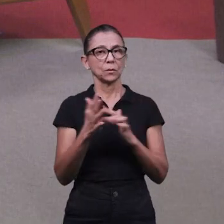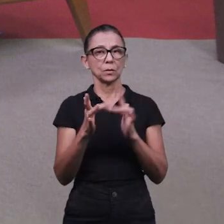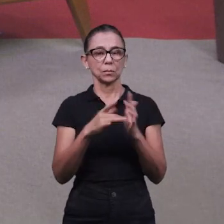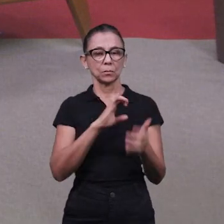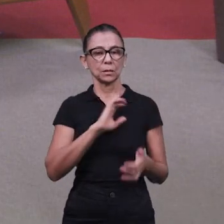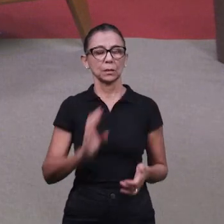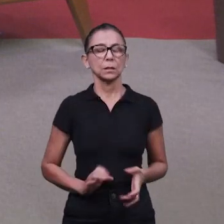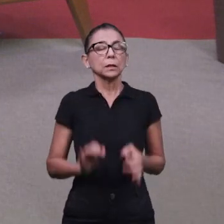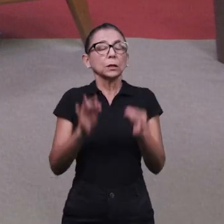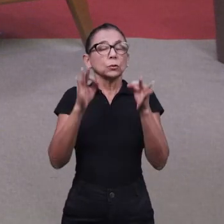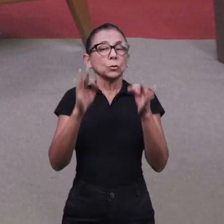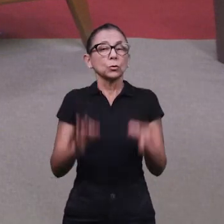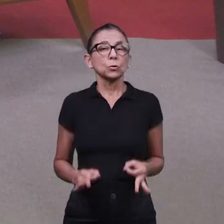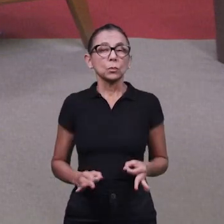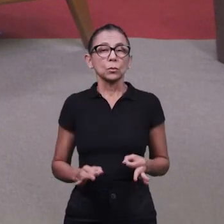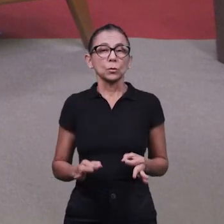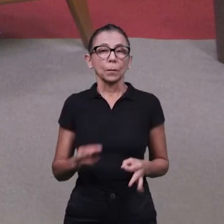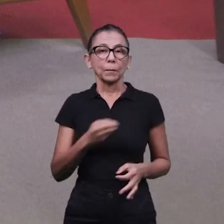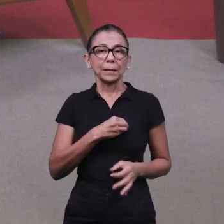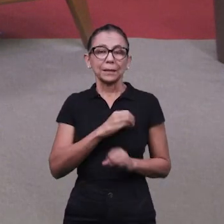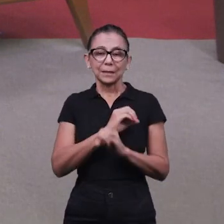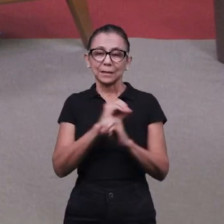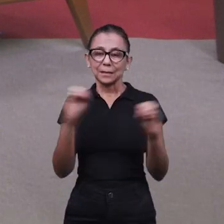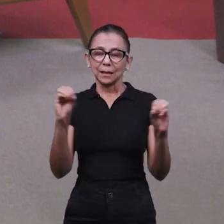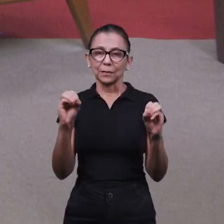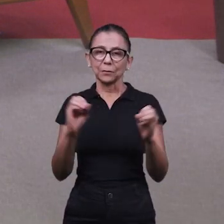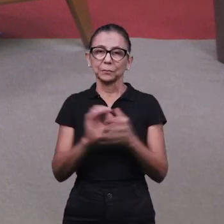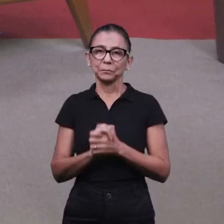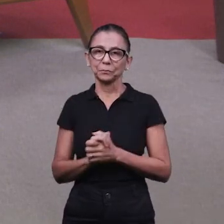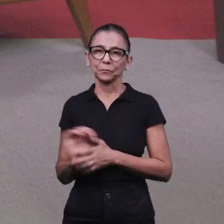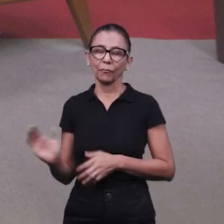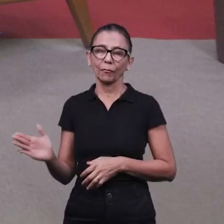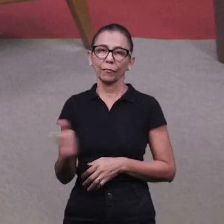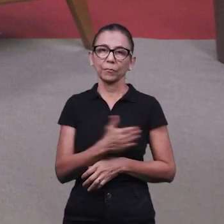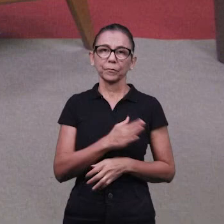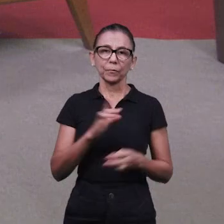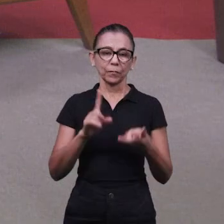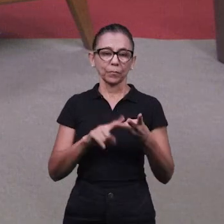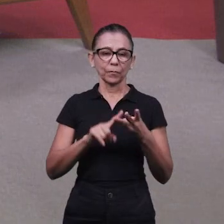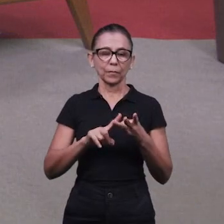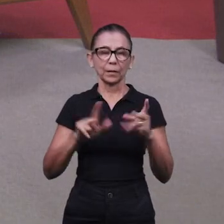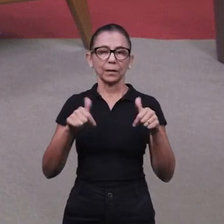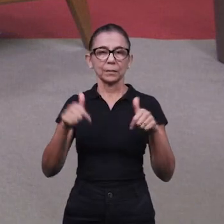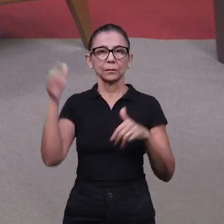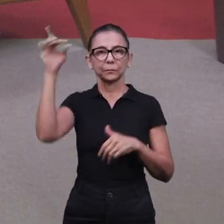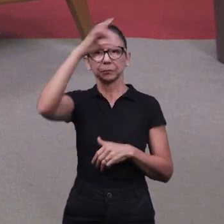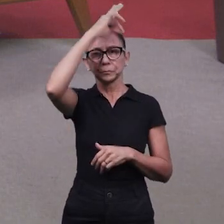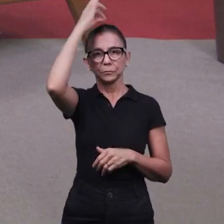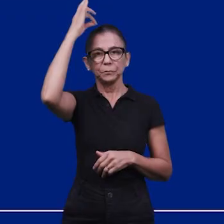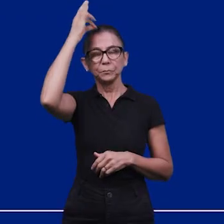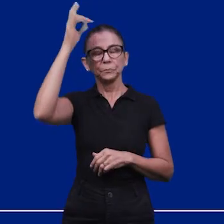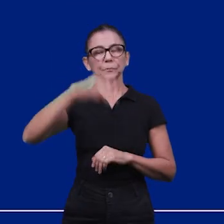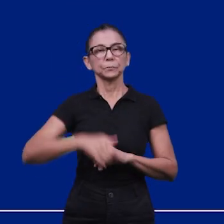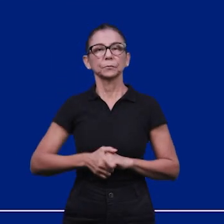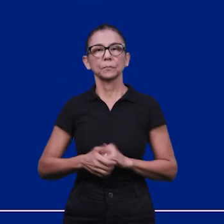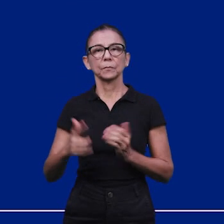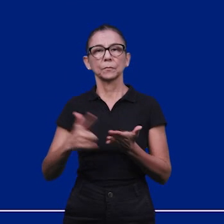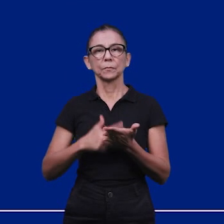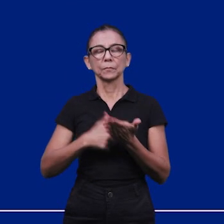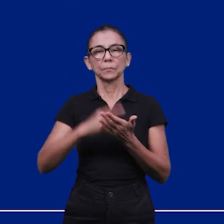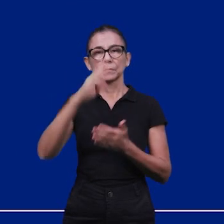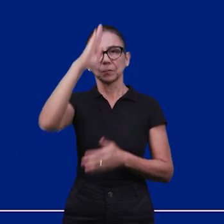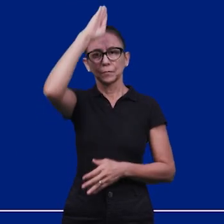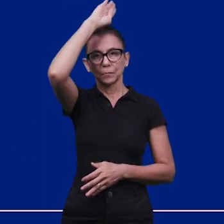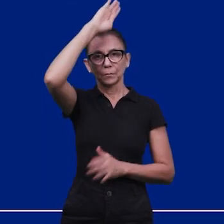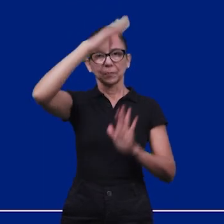justifier. C'est que lui qui a ce titre. Nous allons voir l'action du Saint-Esprit. Romains chapitre 8,